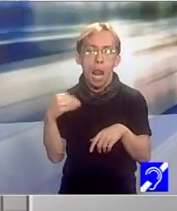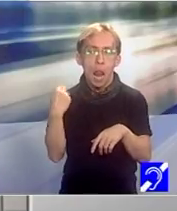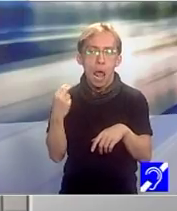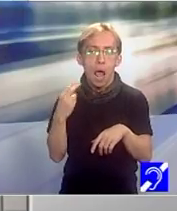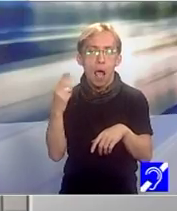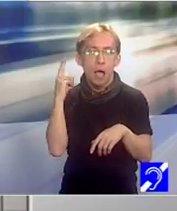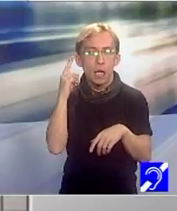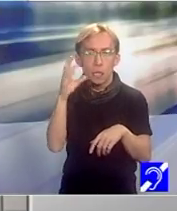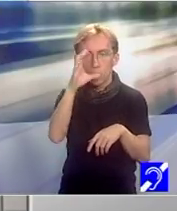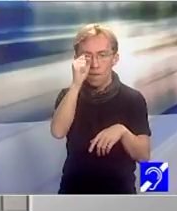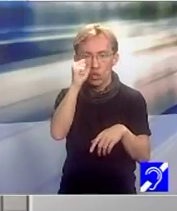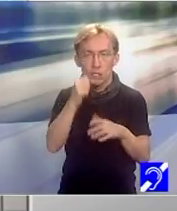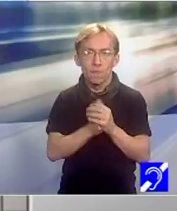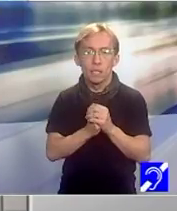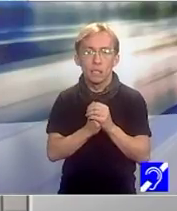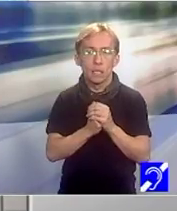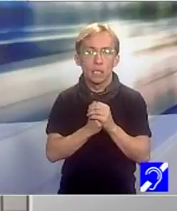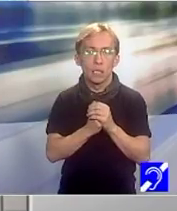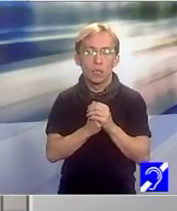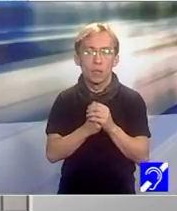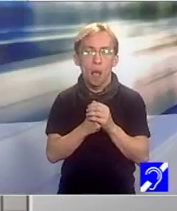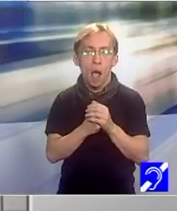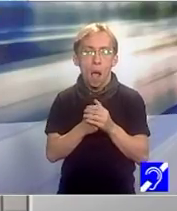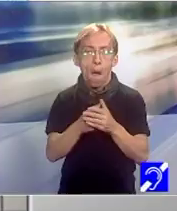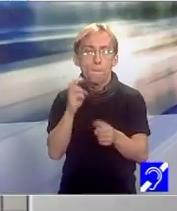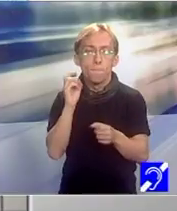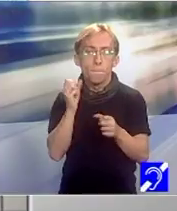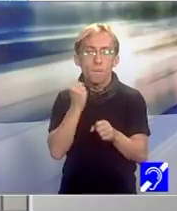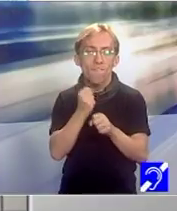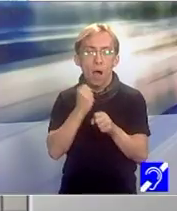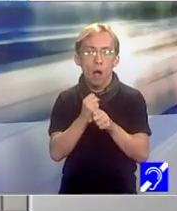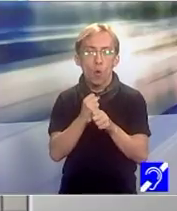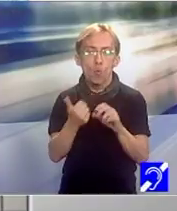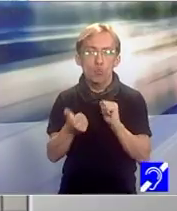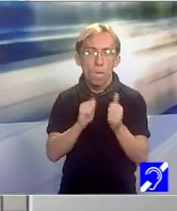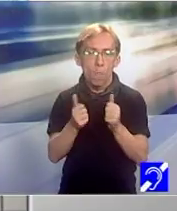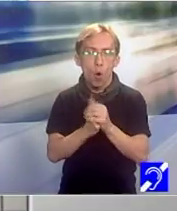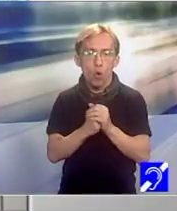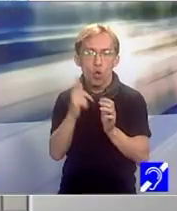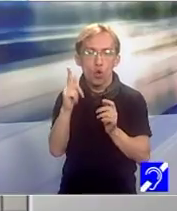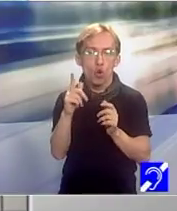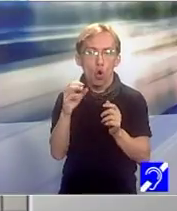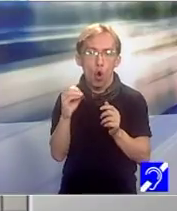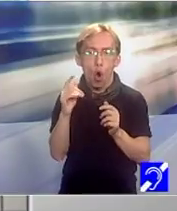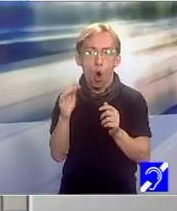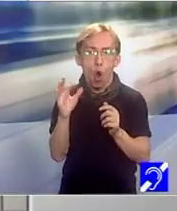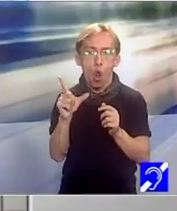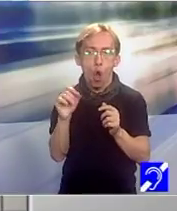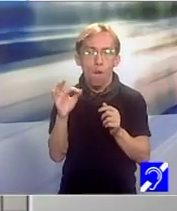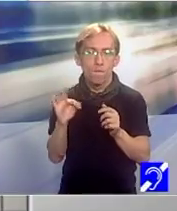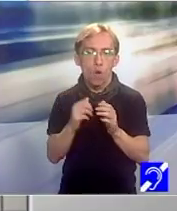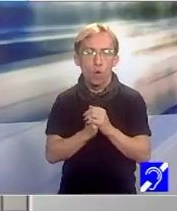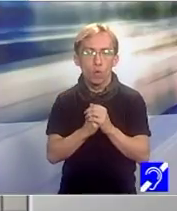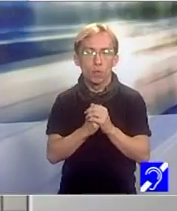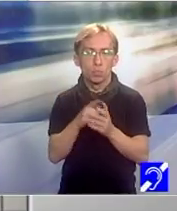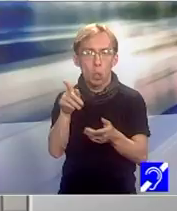vedere oferă cel mai bun exemplu în acest sens. Practică un sport special adaptat numit goalball și muncesc asidu în fiecare zi la antrenamente. Au și un